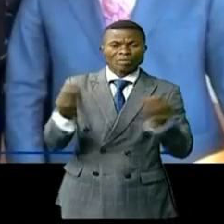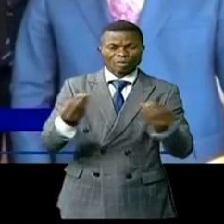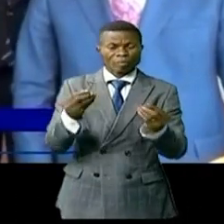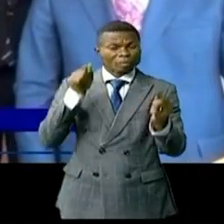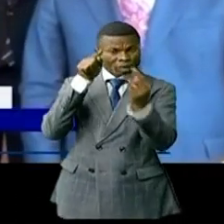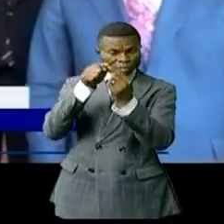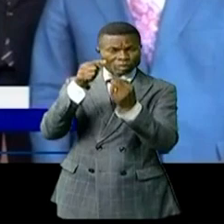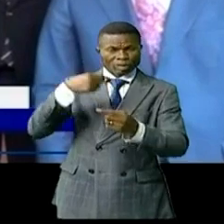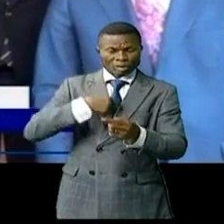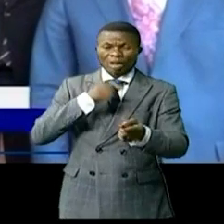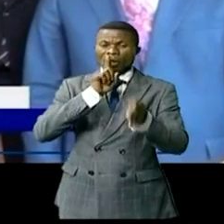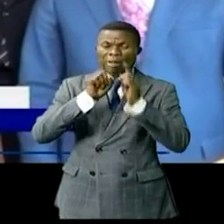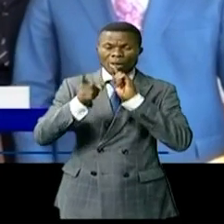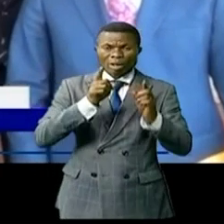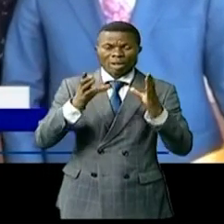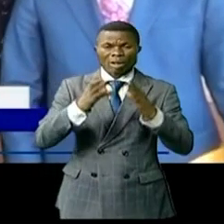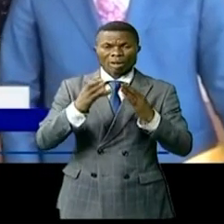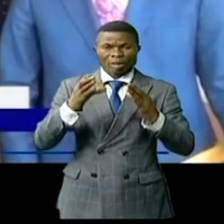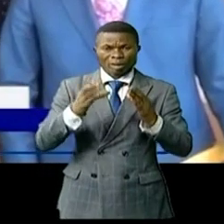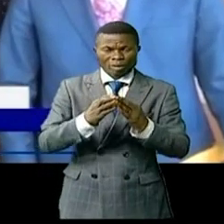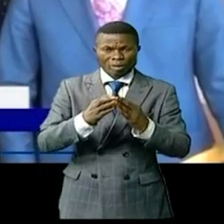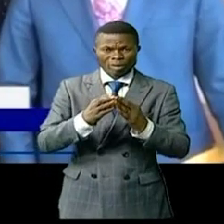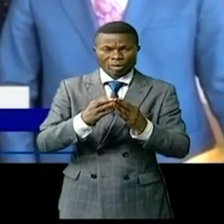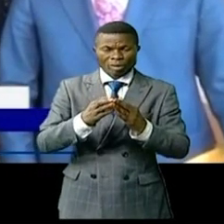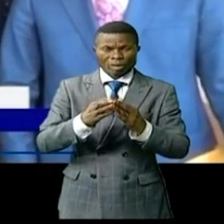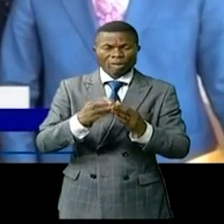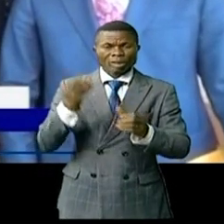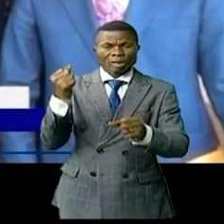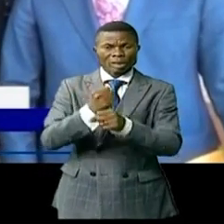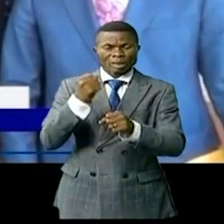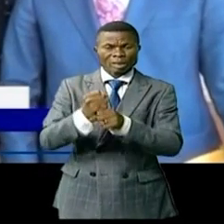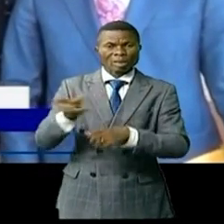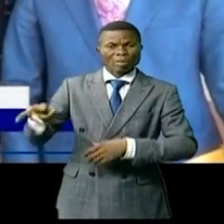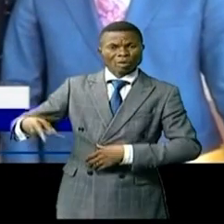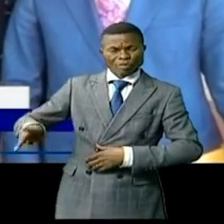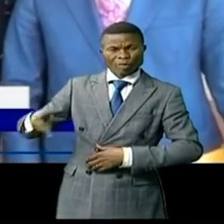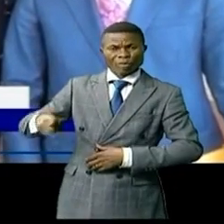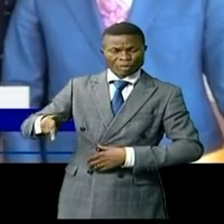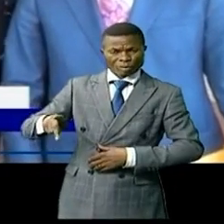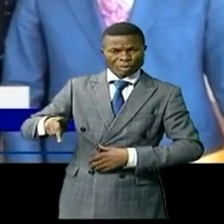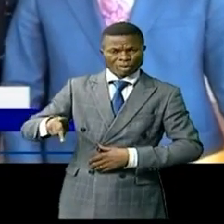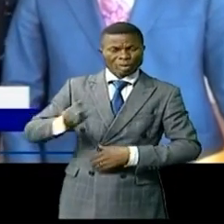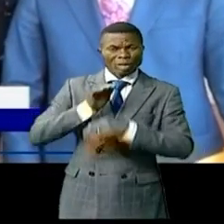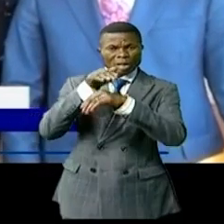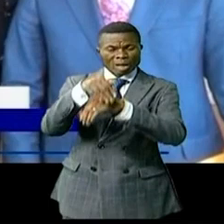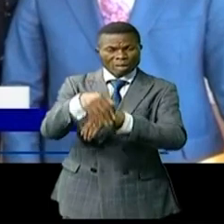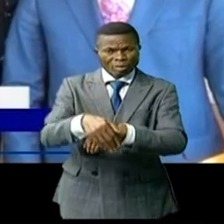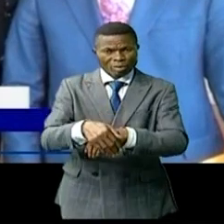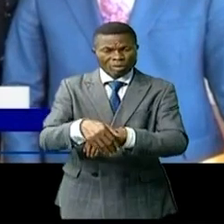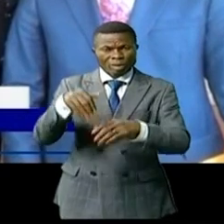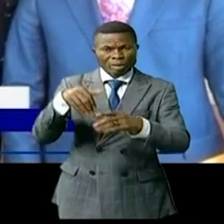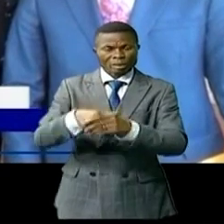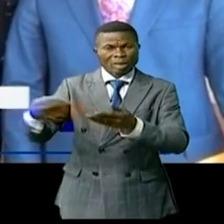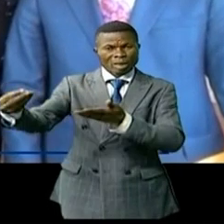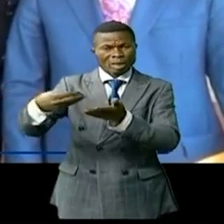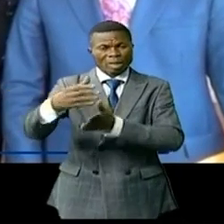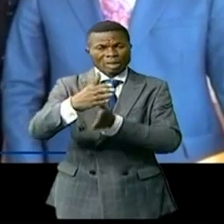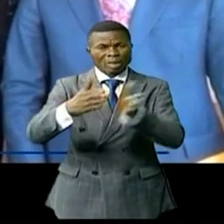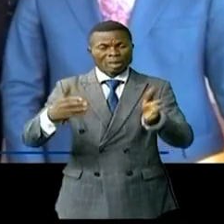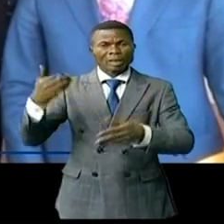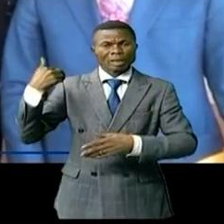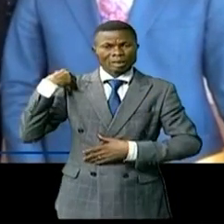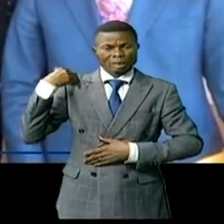donc d'échanger avec les services provinciaux qui sont impliqués dans la mobilisation de recettes